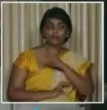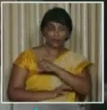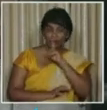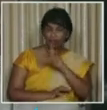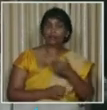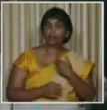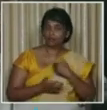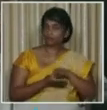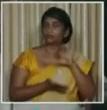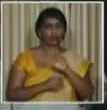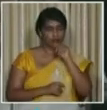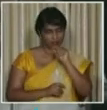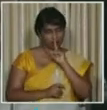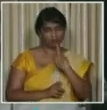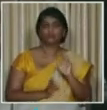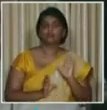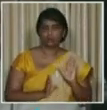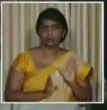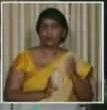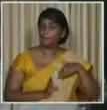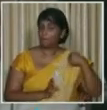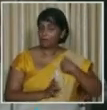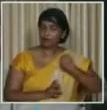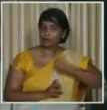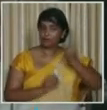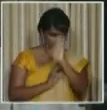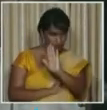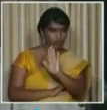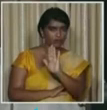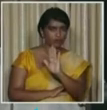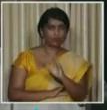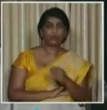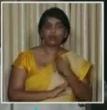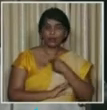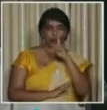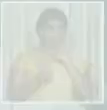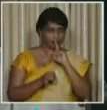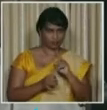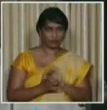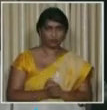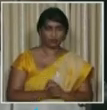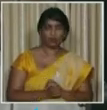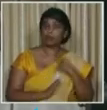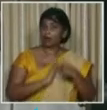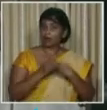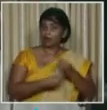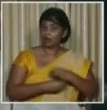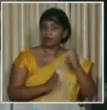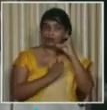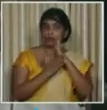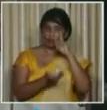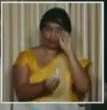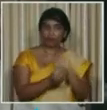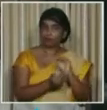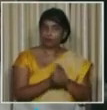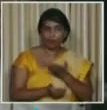අපි තීරණයක් අරගත්තා. මම මූලිකත්වය දෙන්නේ ආර්ථිකයට. මම එක ප්‍රශ්නයක් අහනවා. රට නැතිකල ව්‍යවස්ථාව ආරක්ෂා